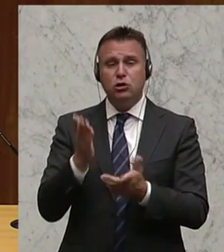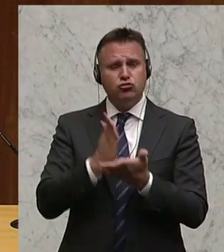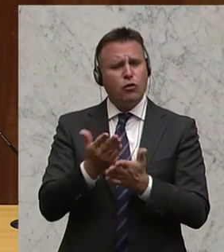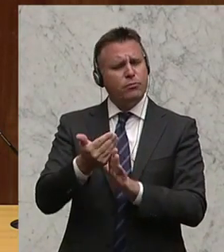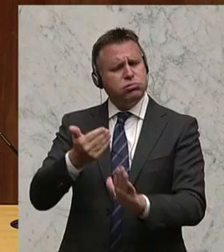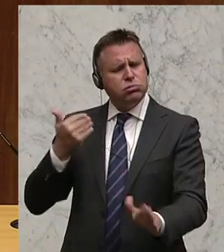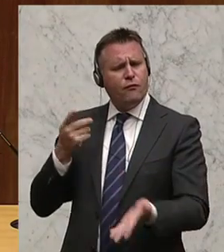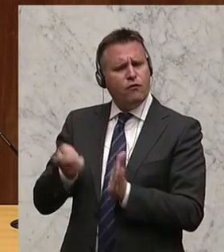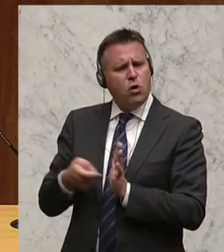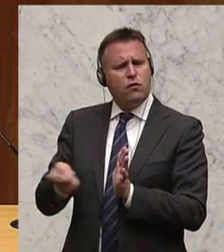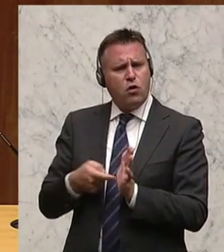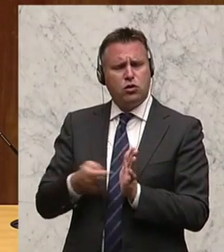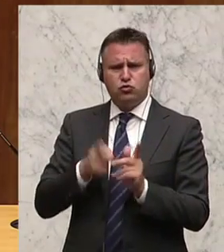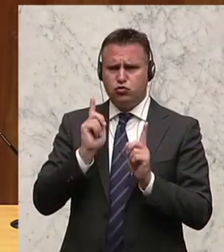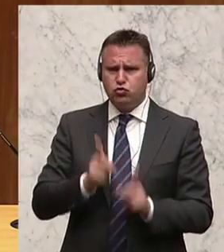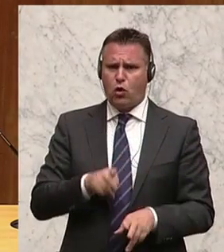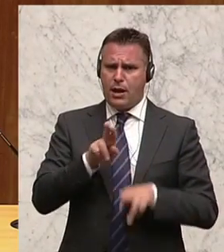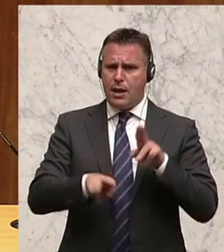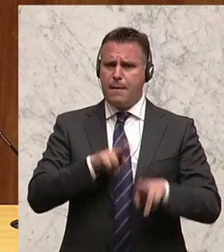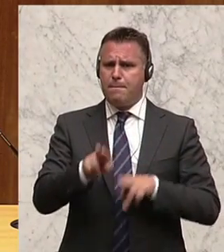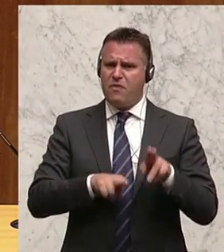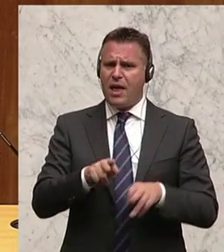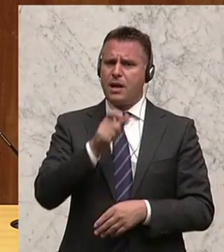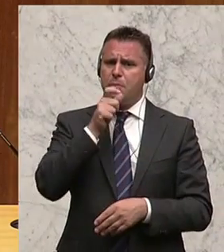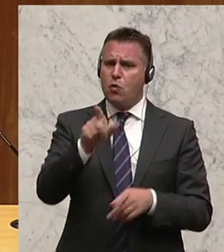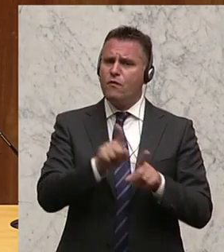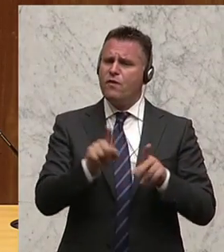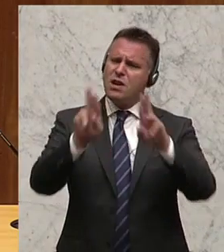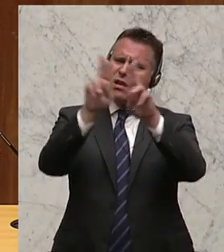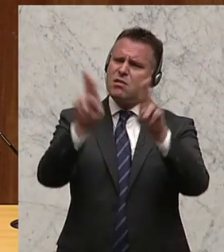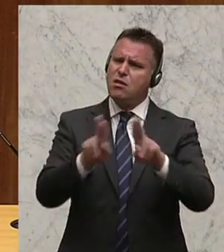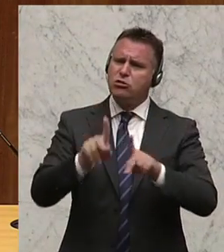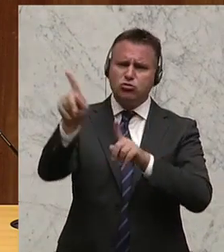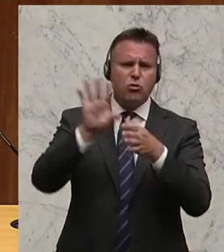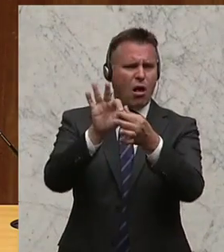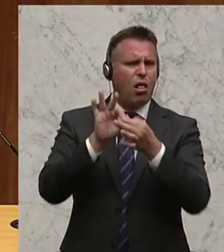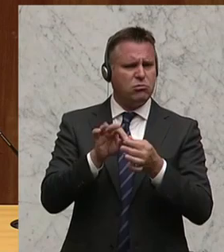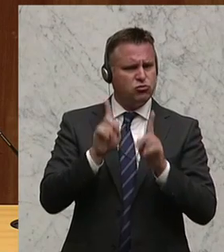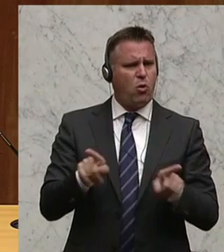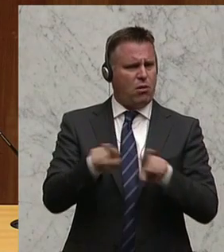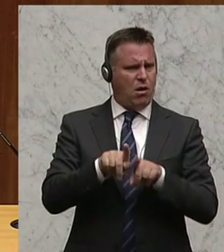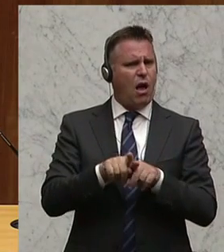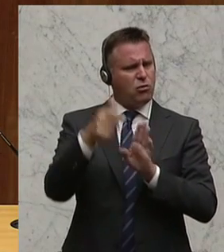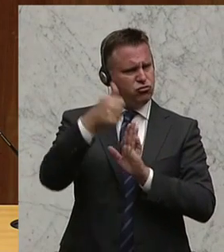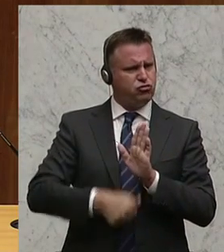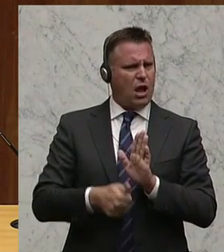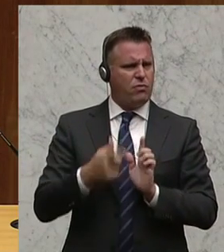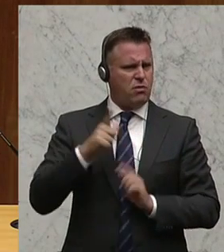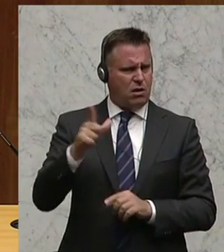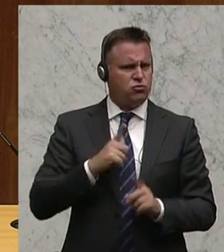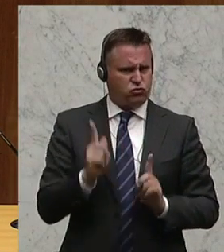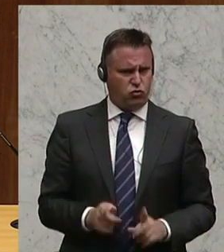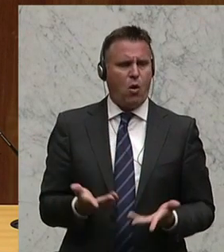Aufwertung der Pflegeberufe auf den internationalen Übungsstandard erfüllt. Für mich eine